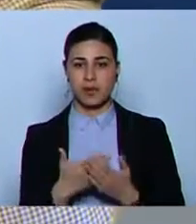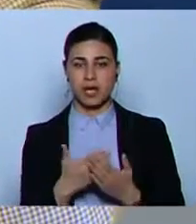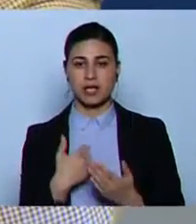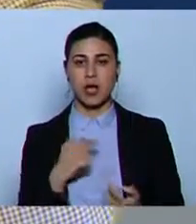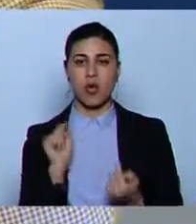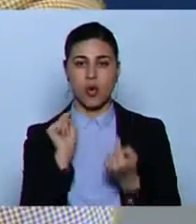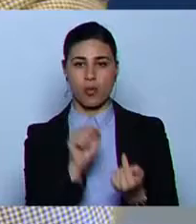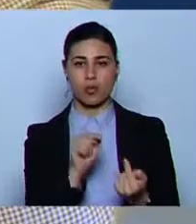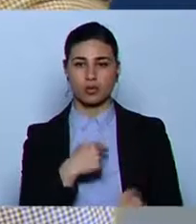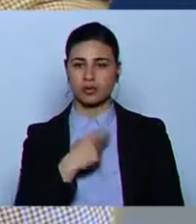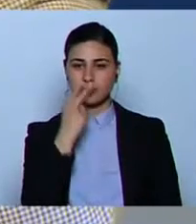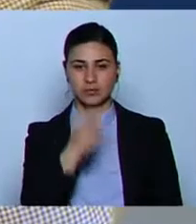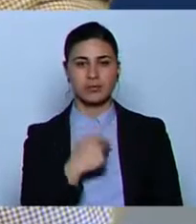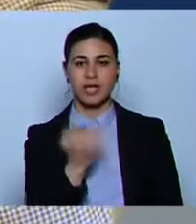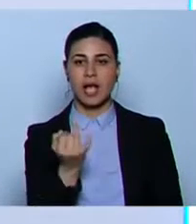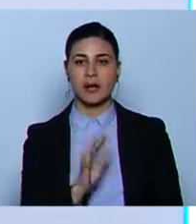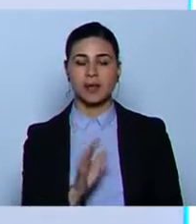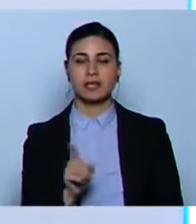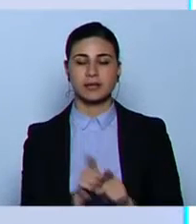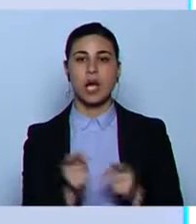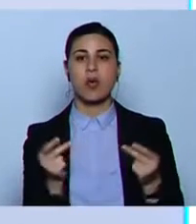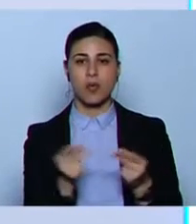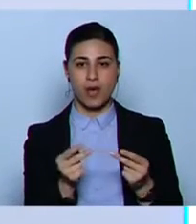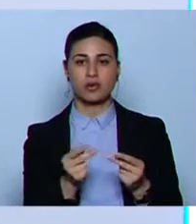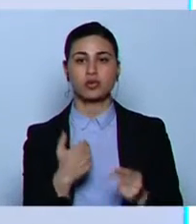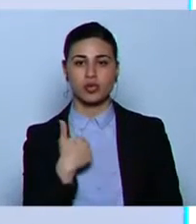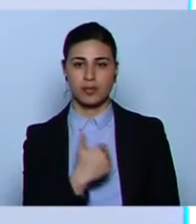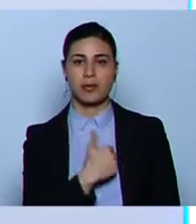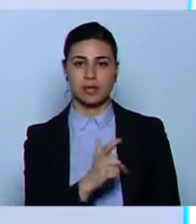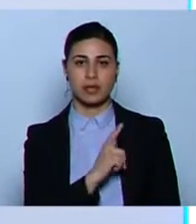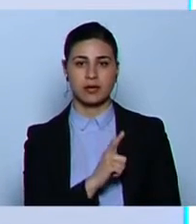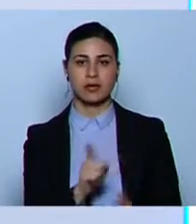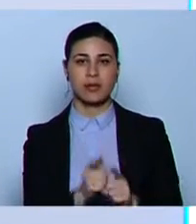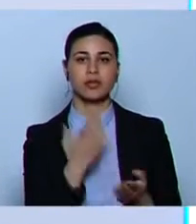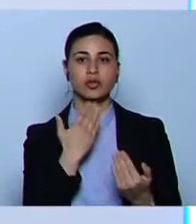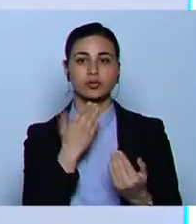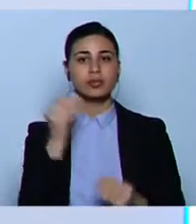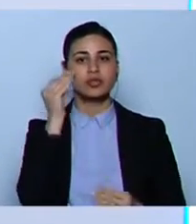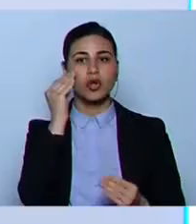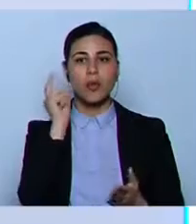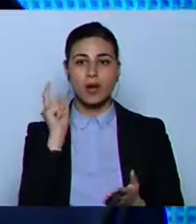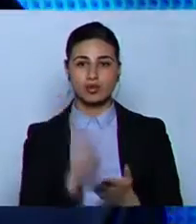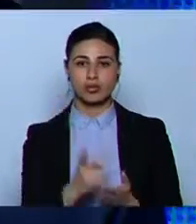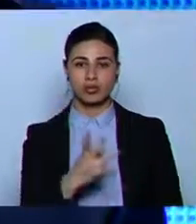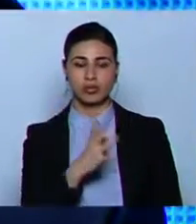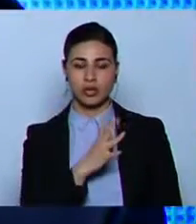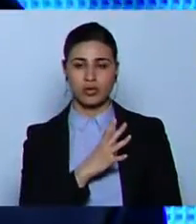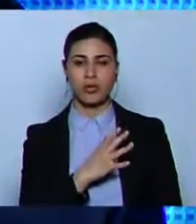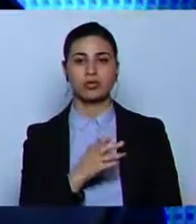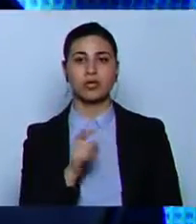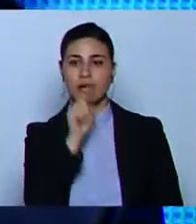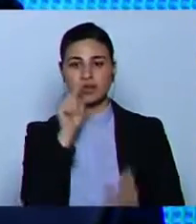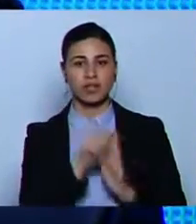ოპონენტ სამინისტროს არ უყურებ, პირიქით უყურებ როგორც პარტნიორს და ჯანსაღი პროცესები მიმდინარეობს, ხო? ჩვენ ვშელობთ, ანუ რაღაც ქირურგიული ჩარევა ჯერ არ